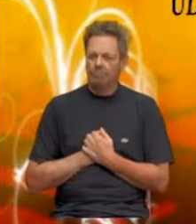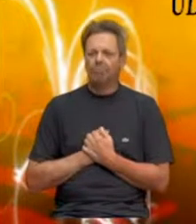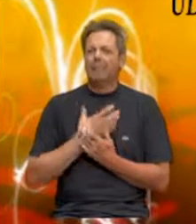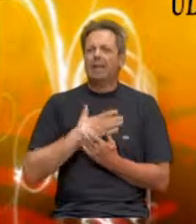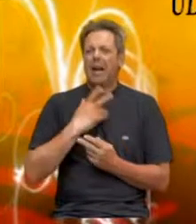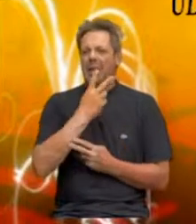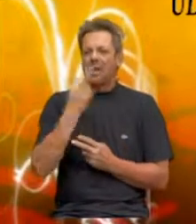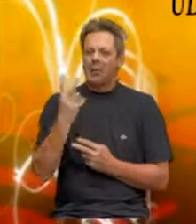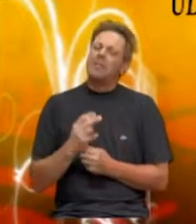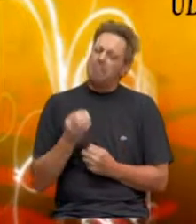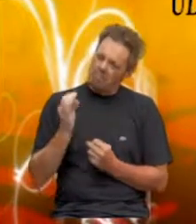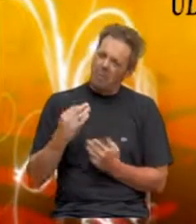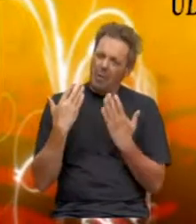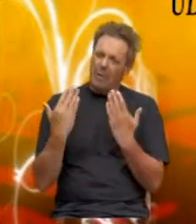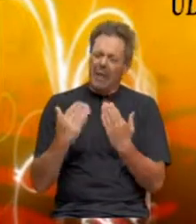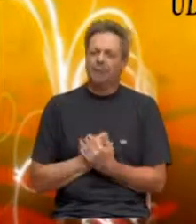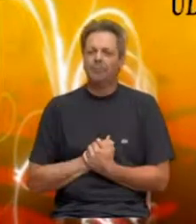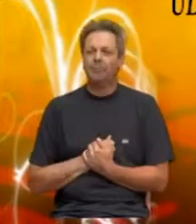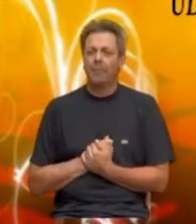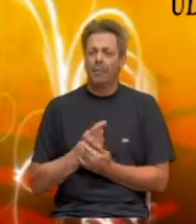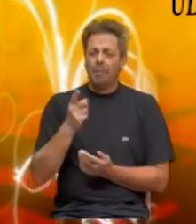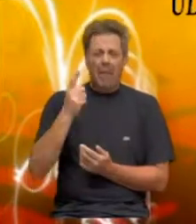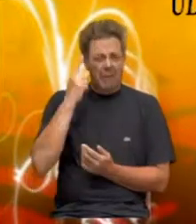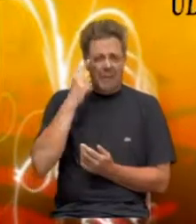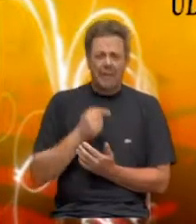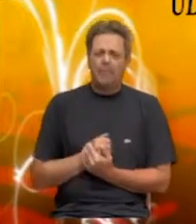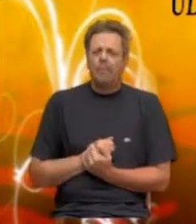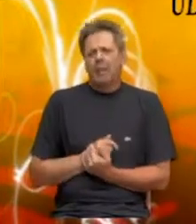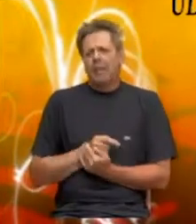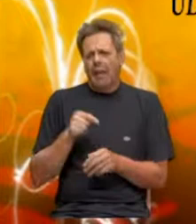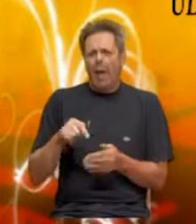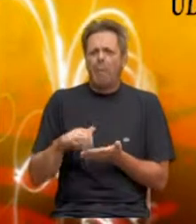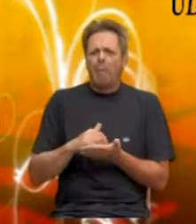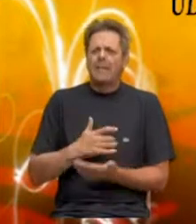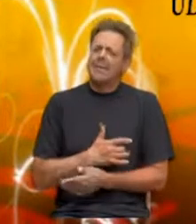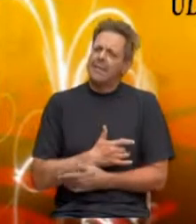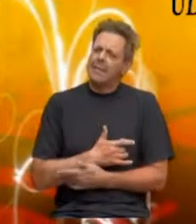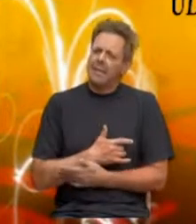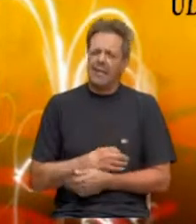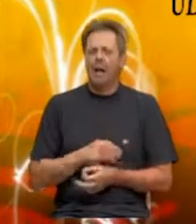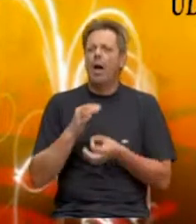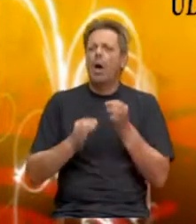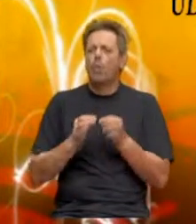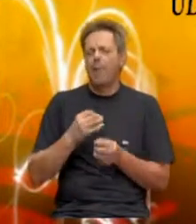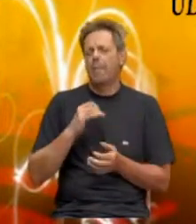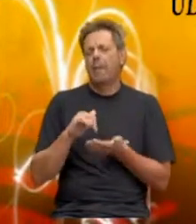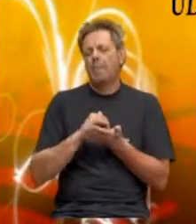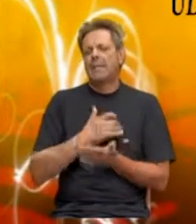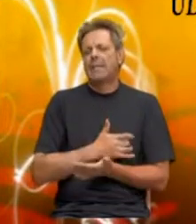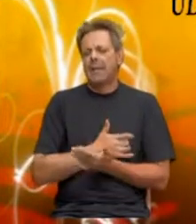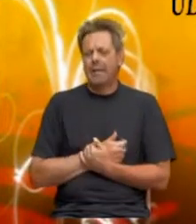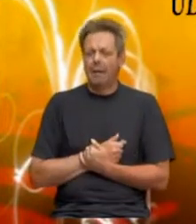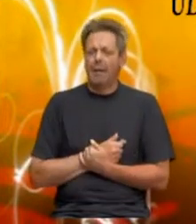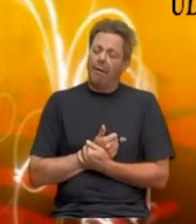Poštovani gledatelji, dobar dan. Vi znate da je ovo mjesec srca, u stvari rujan je mjesec srca. Međutim, danas